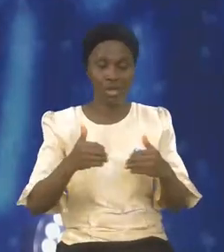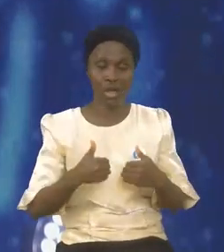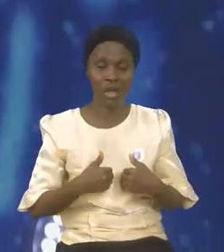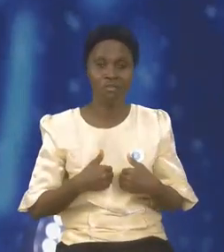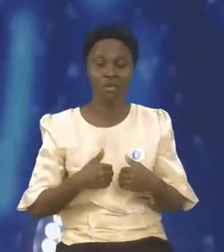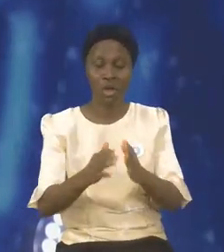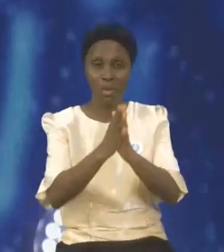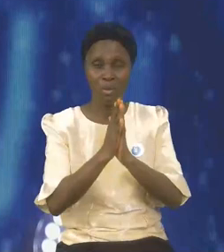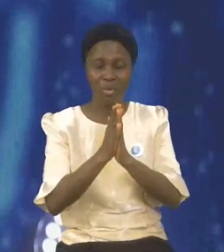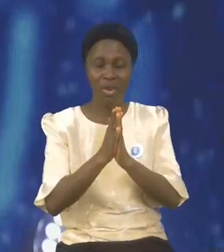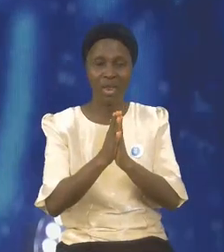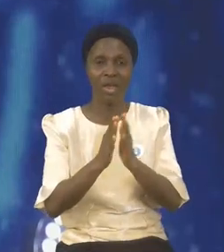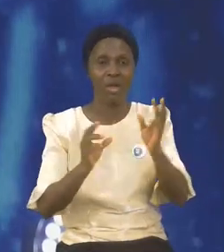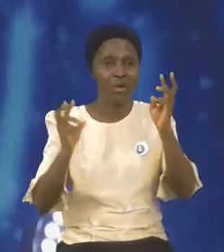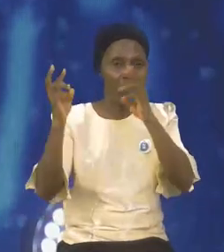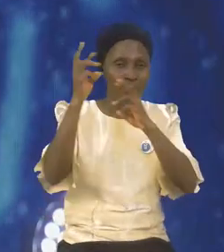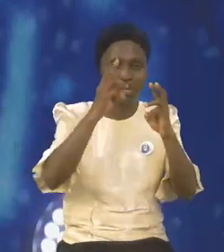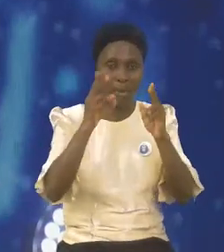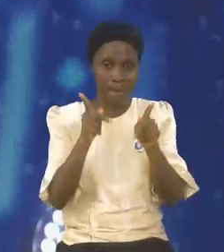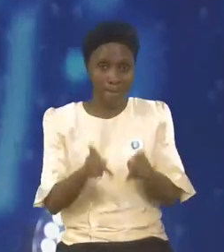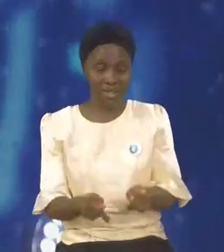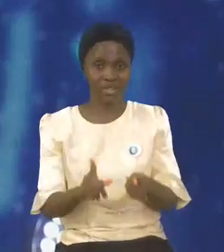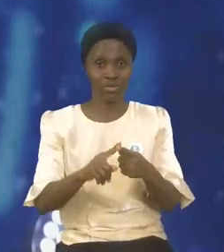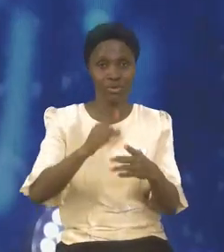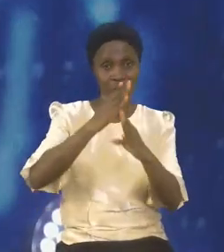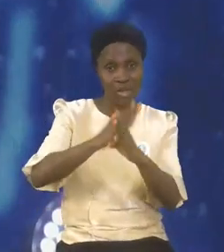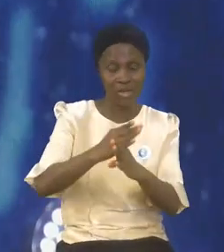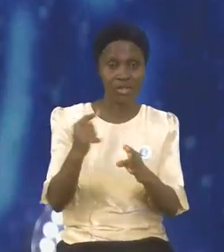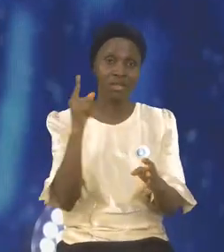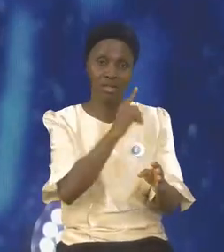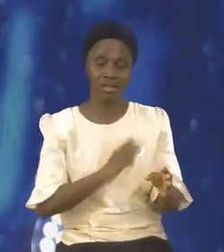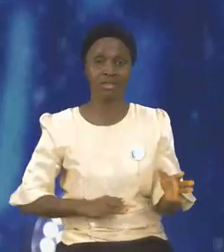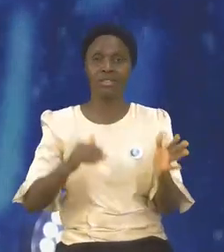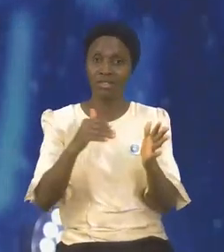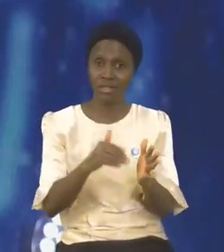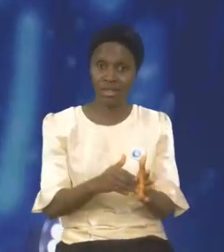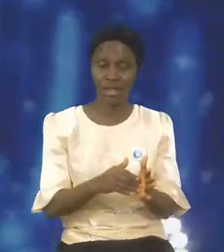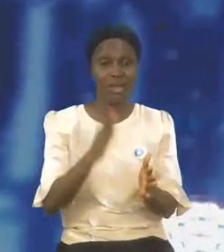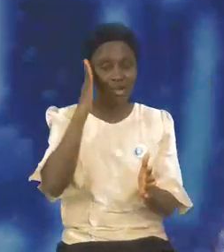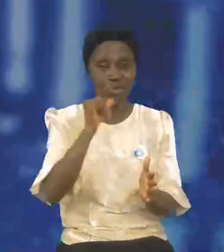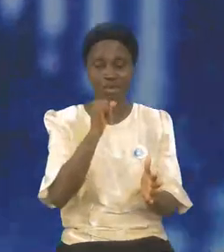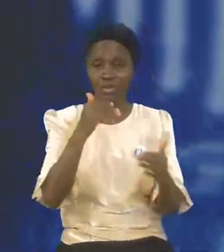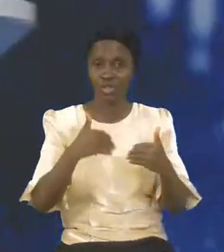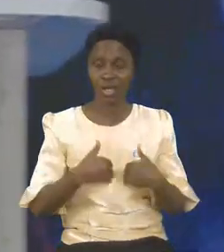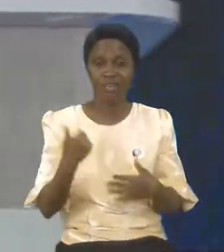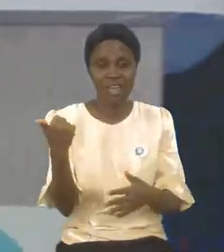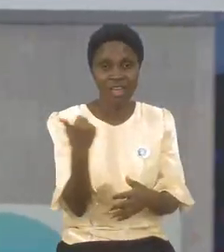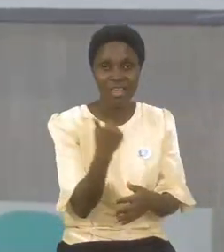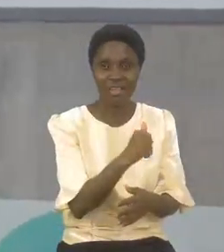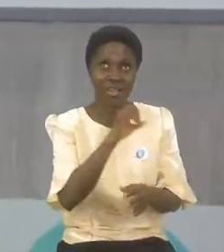l'église sera ôtée, l'antéchrist n'aura pas de guerre de prière pour l'empêcher. L'antéchrist n'a rien,